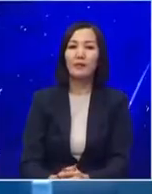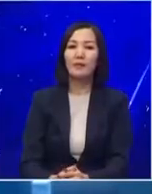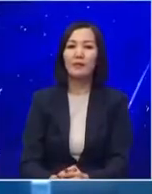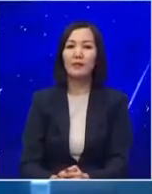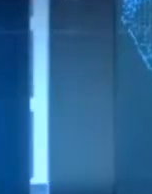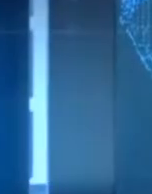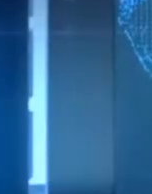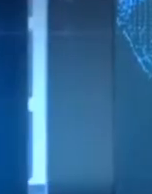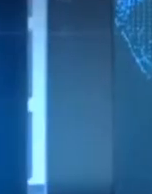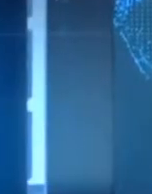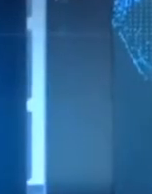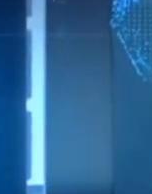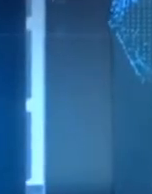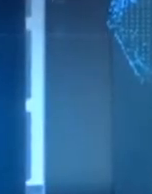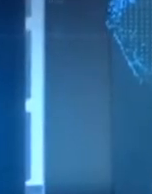талды-курган